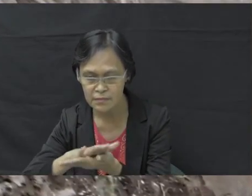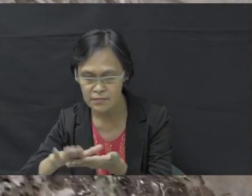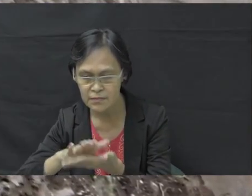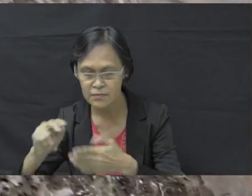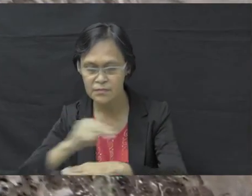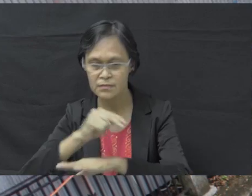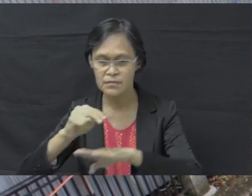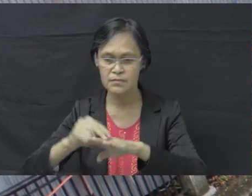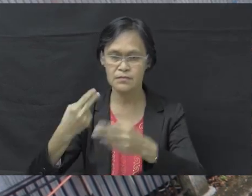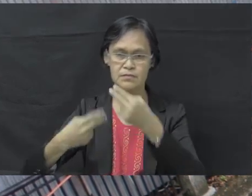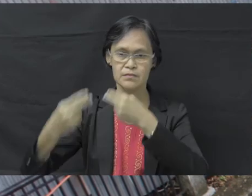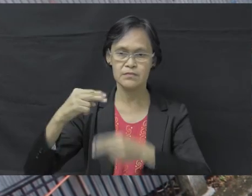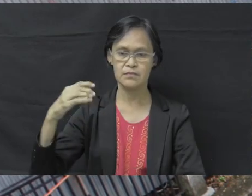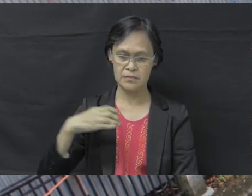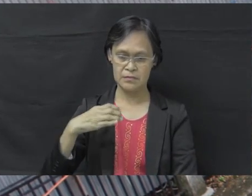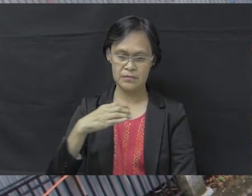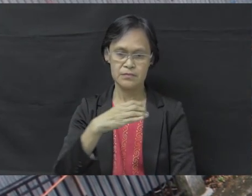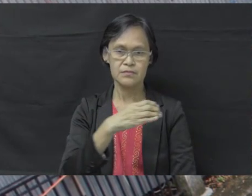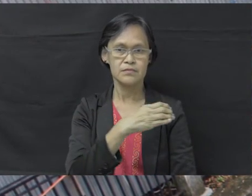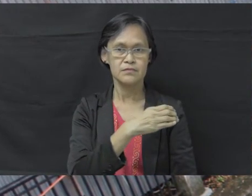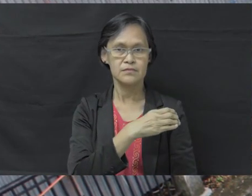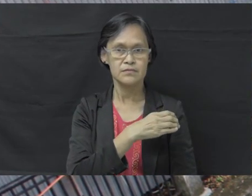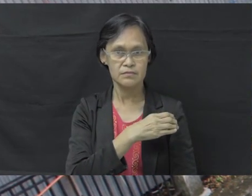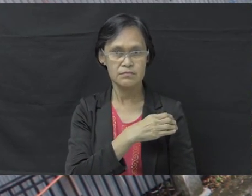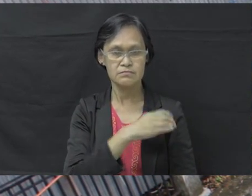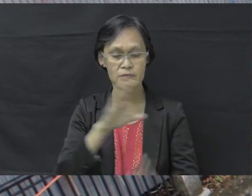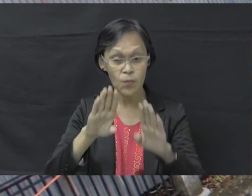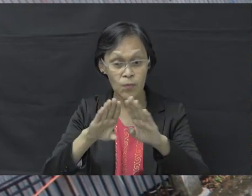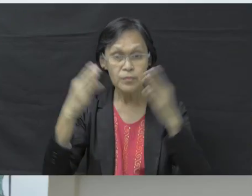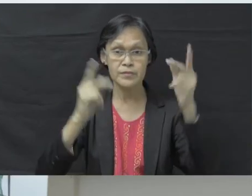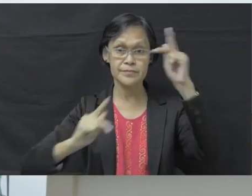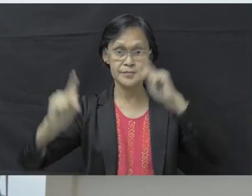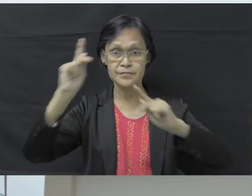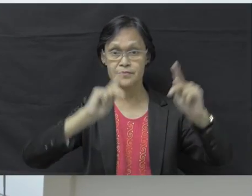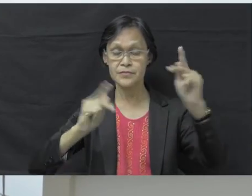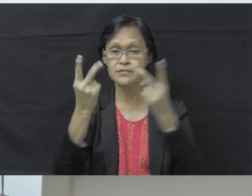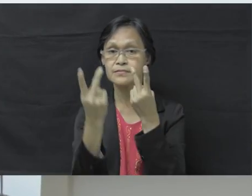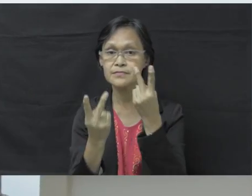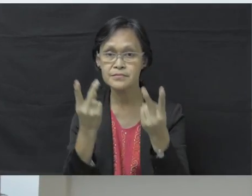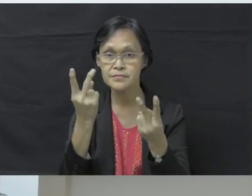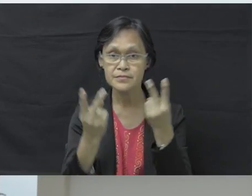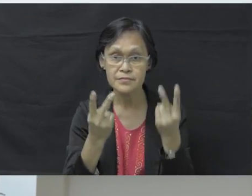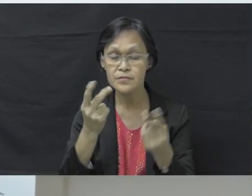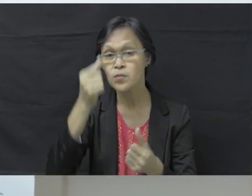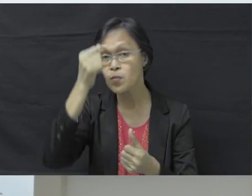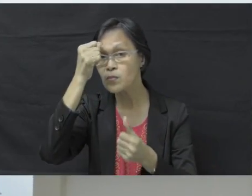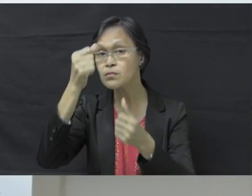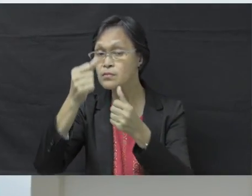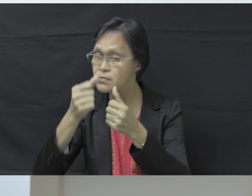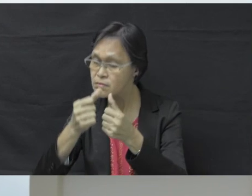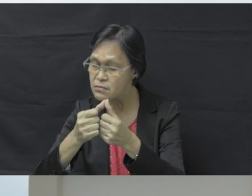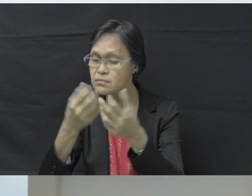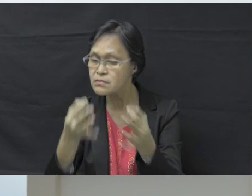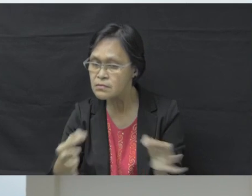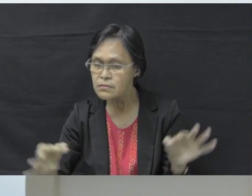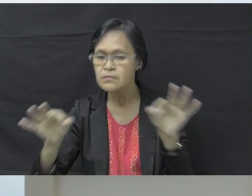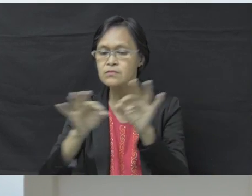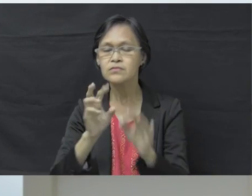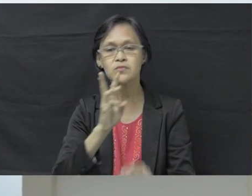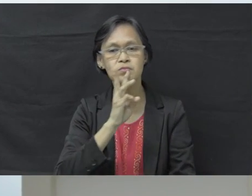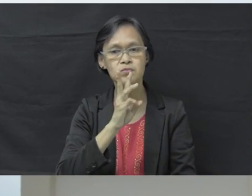ng Pambansang Komisyong Pangkasaysayan ng Pilipinas at binuksan sa publiko upang ipaalala ang halaga ng